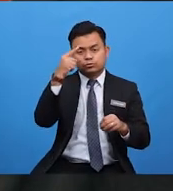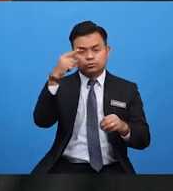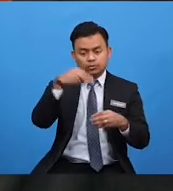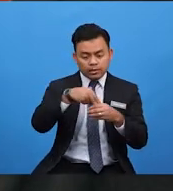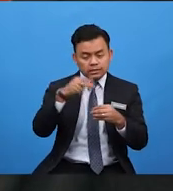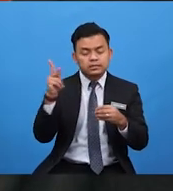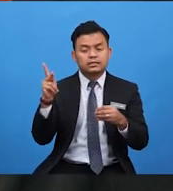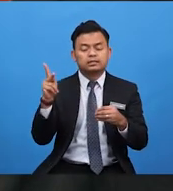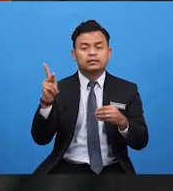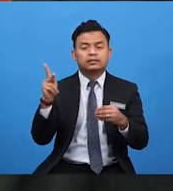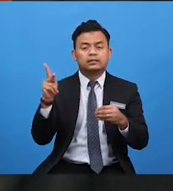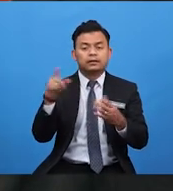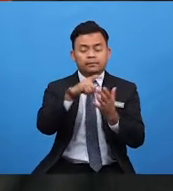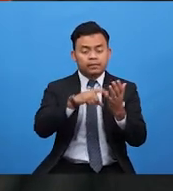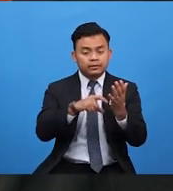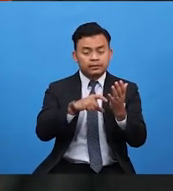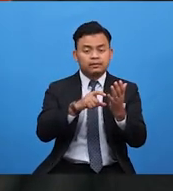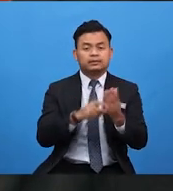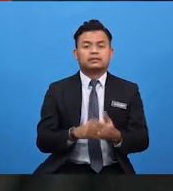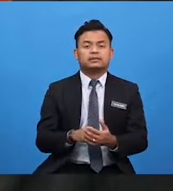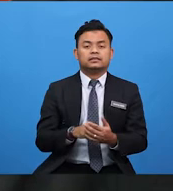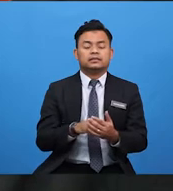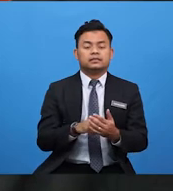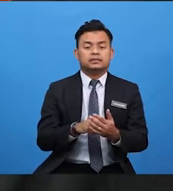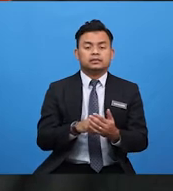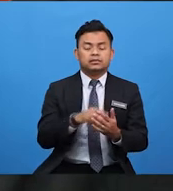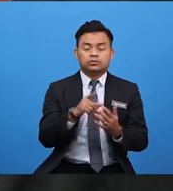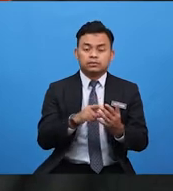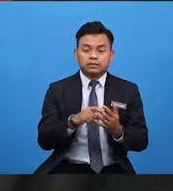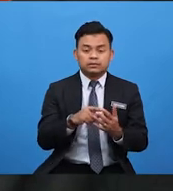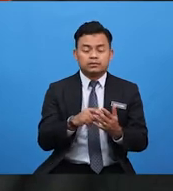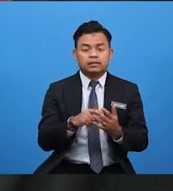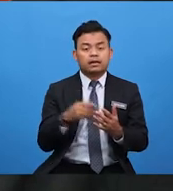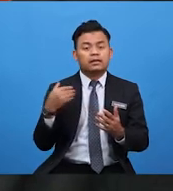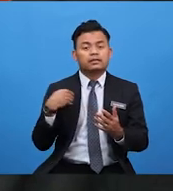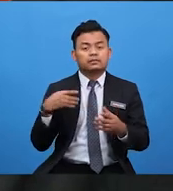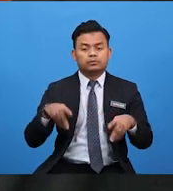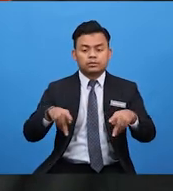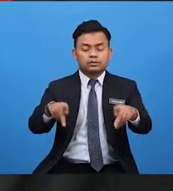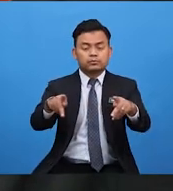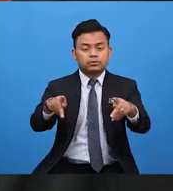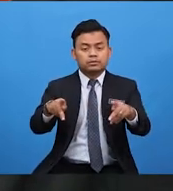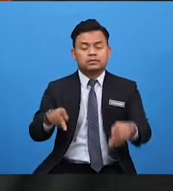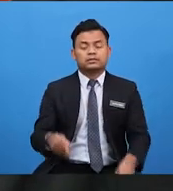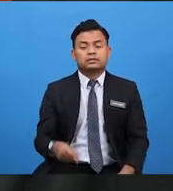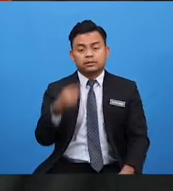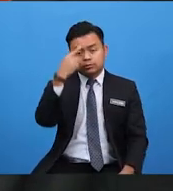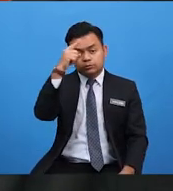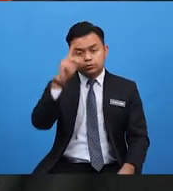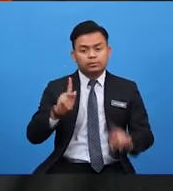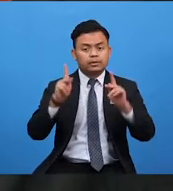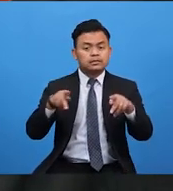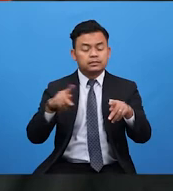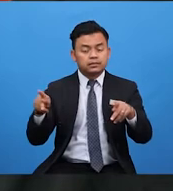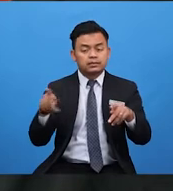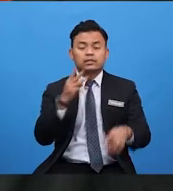melalui beberapa proses bagi memastikan warna pada kain batik lukis tetap kekal dan